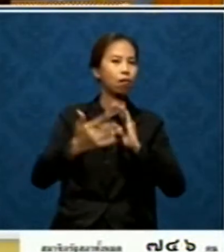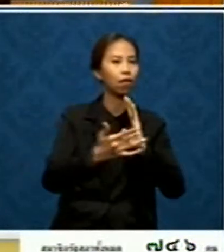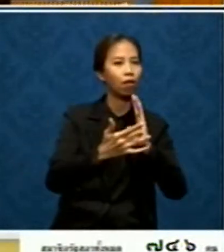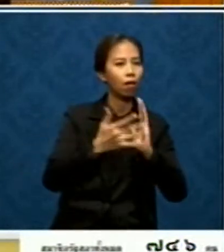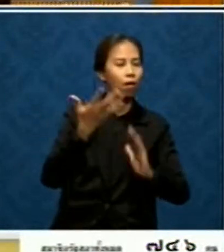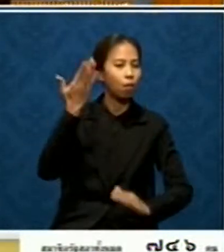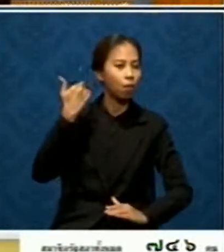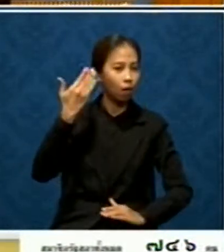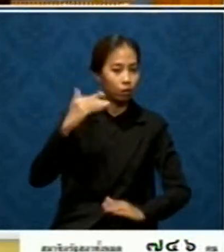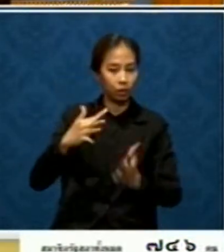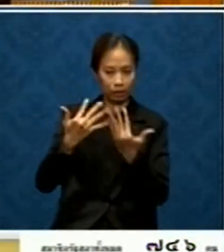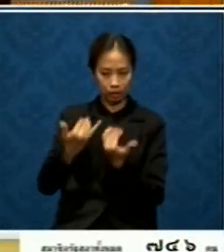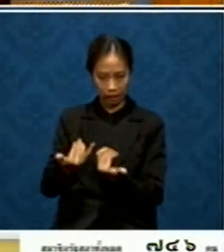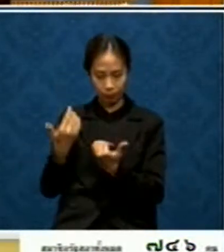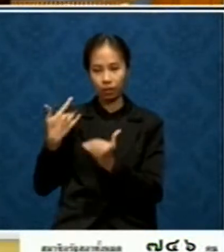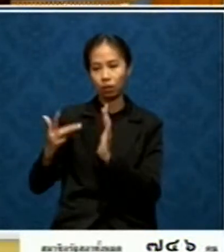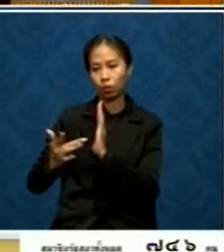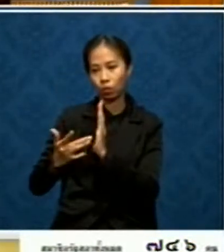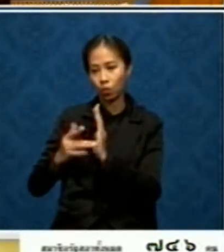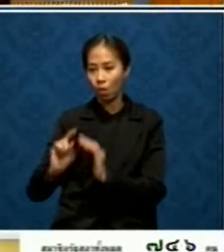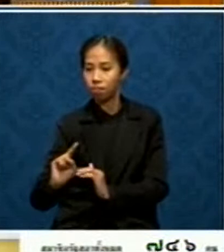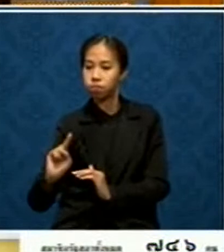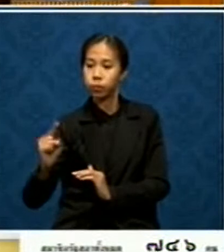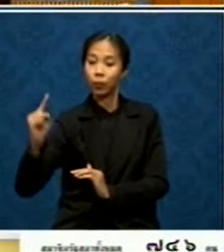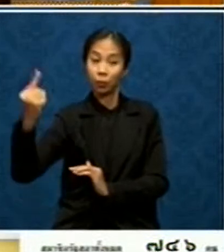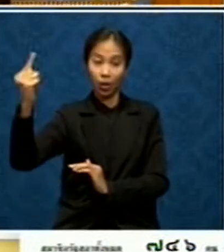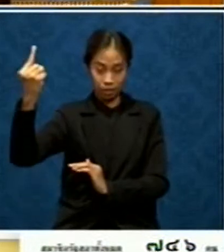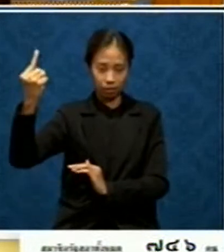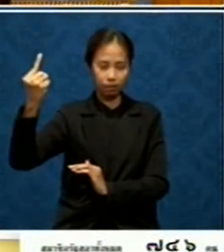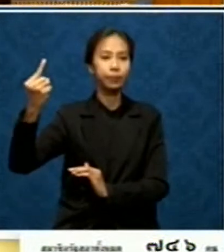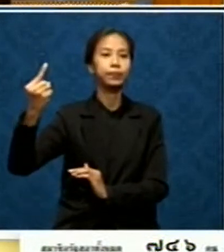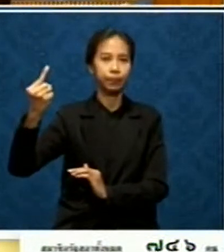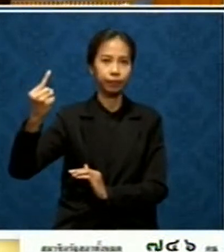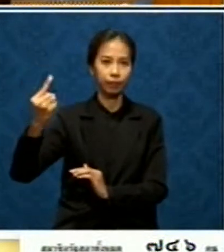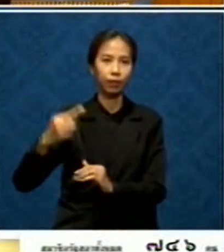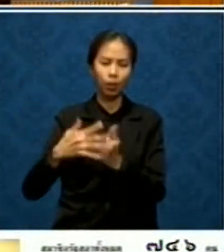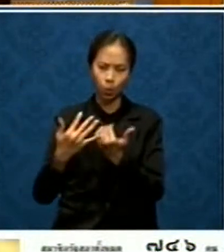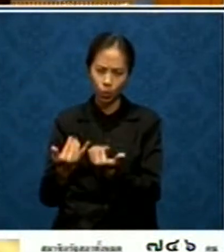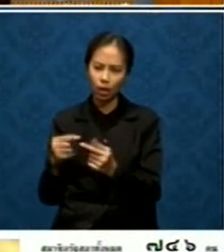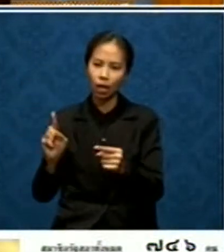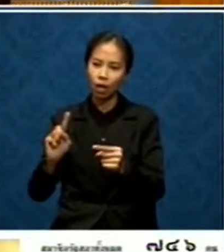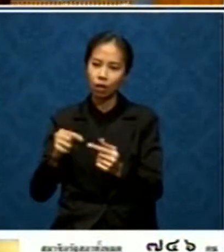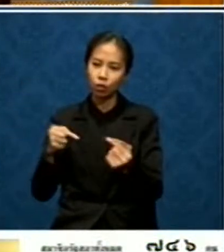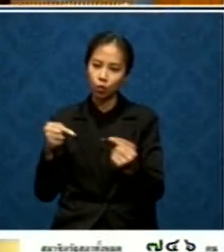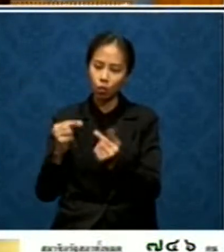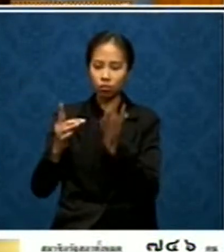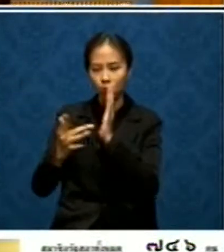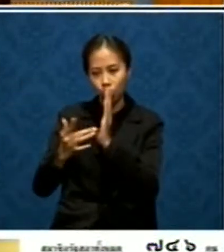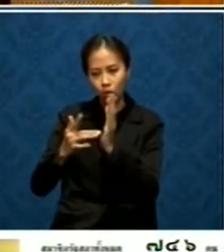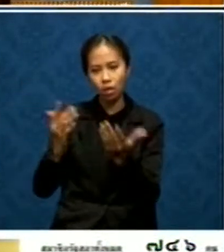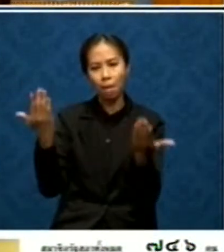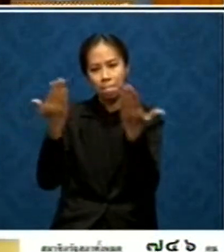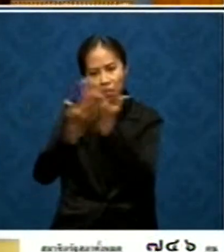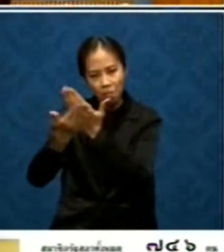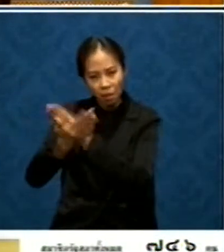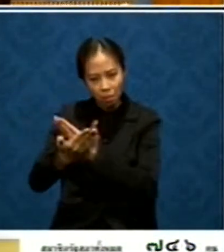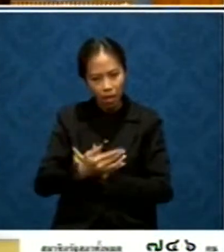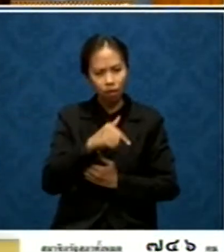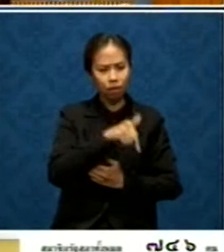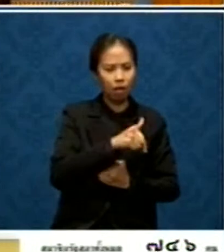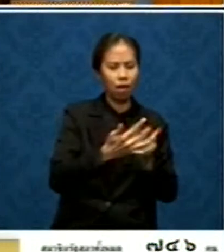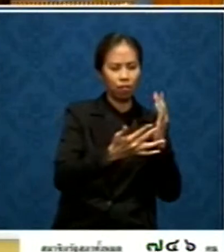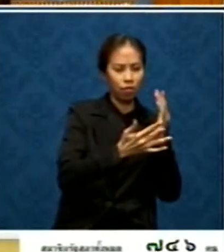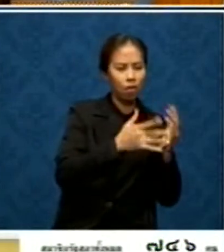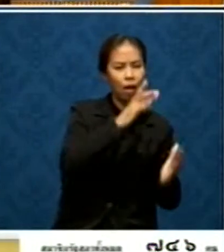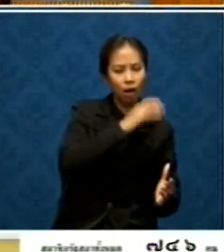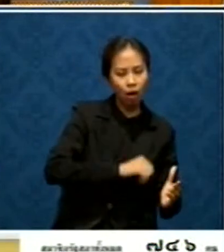ำลังถูกแทนที่ด้วยเทคโนโลยีที่ทันสมัยกว่าและอ่อนไหวต่อการมาถึงของการเปลี่ยนแปลงทางเทคโน